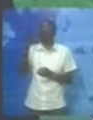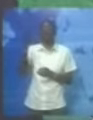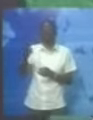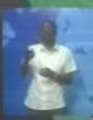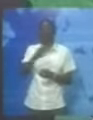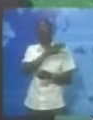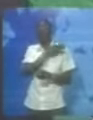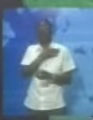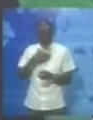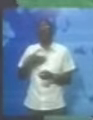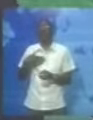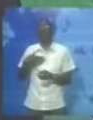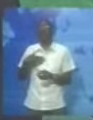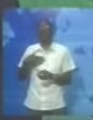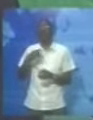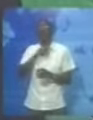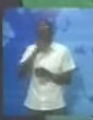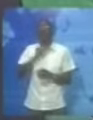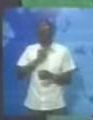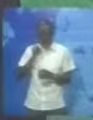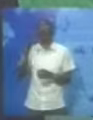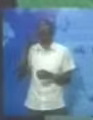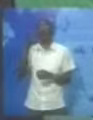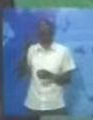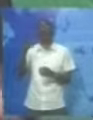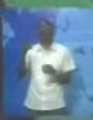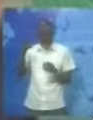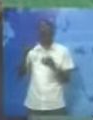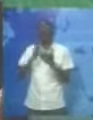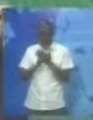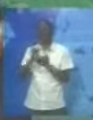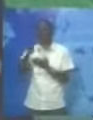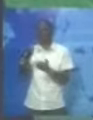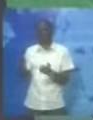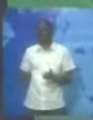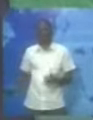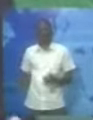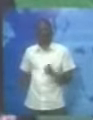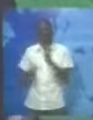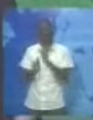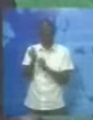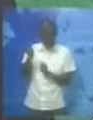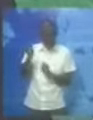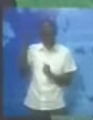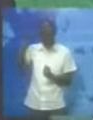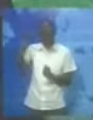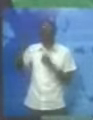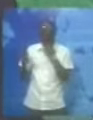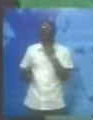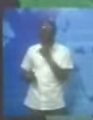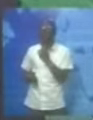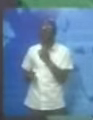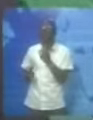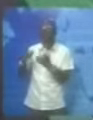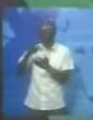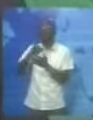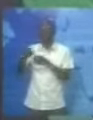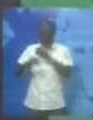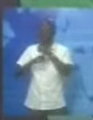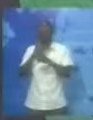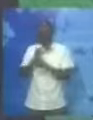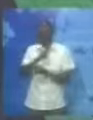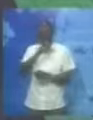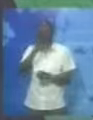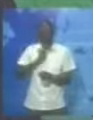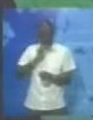Et puis, je suis frappé par une chose qui nous a dite comme ça au passage. Il nous dit, moi, cette année, je pense qu'on